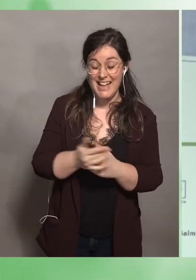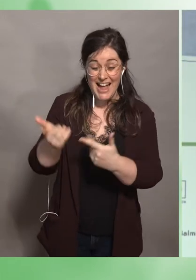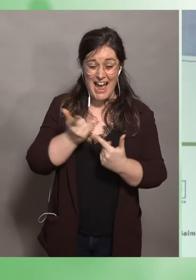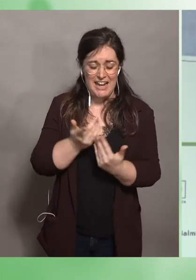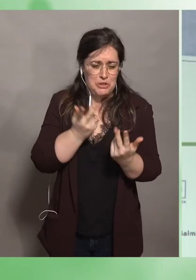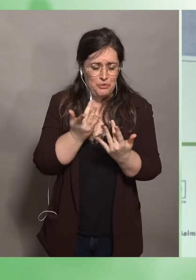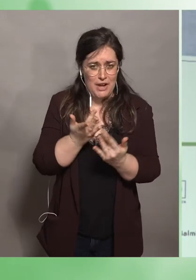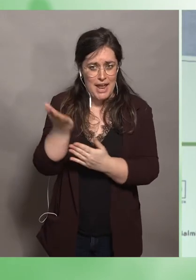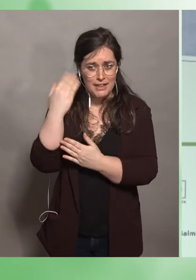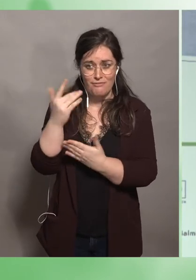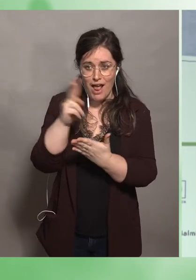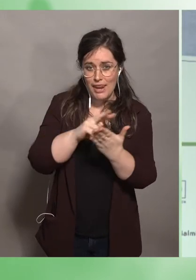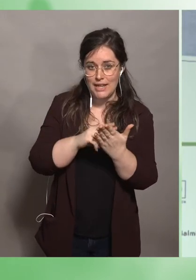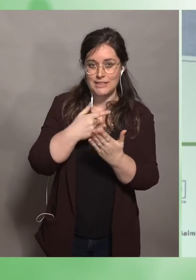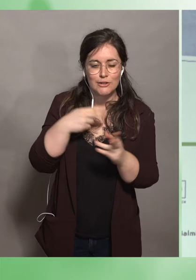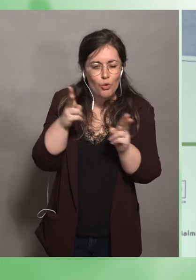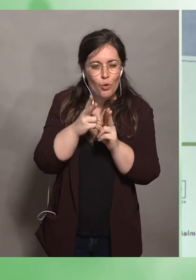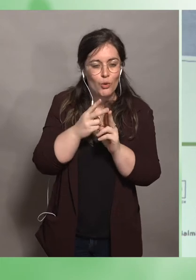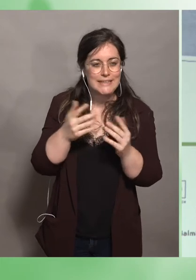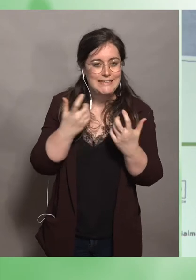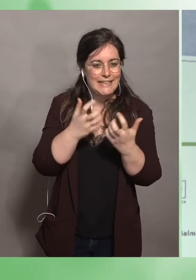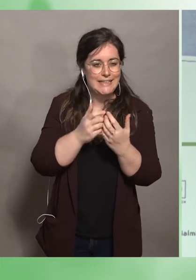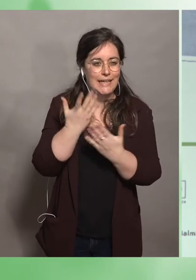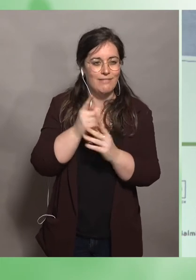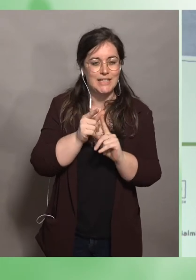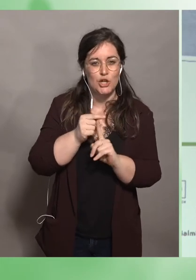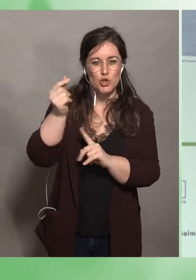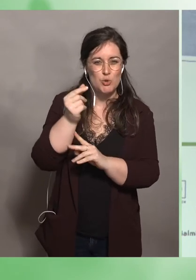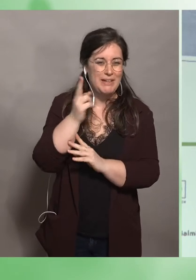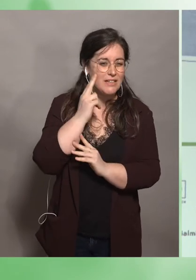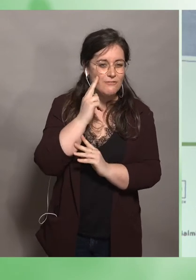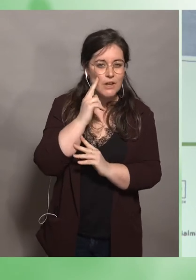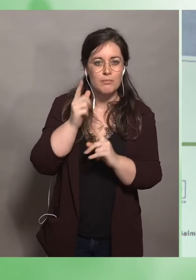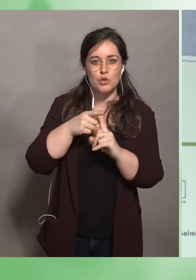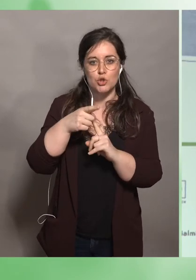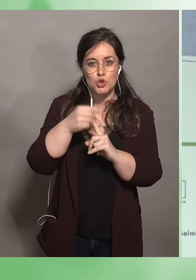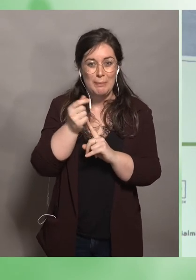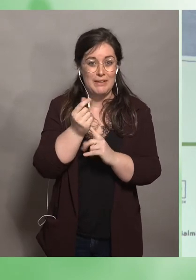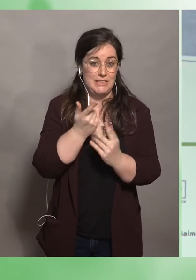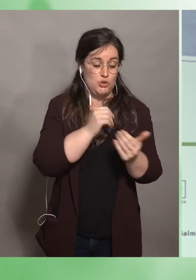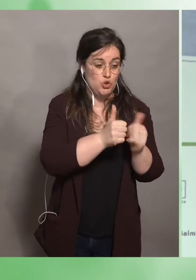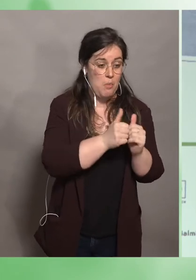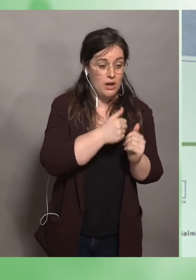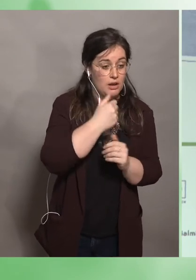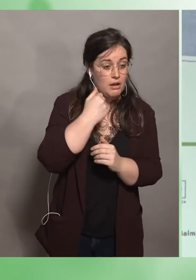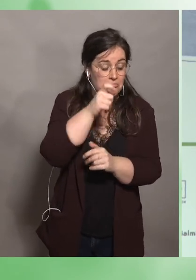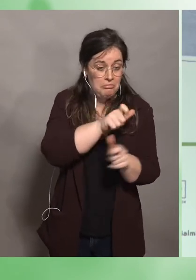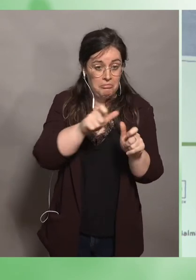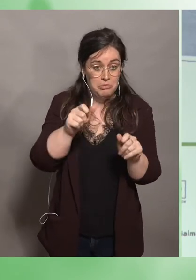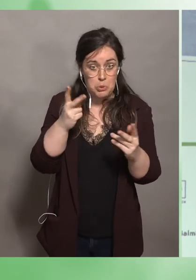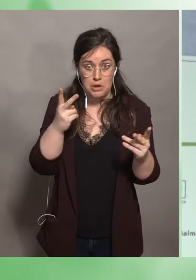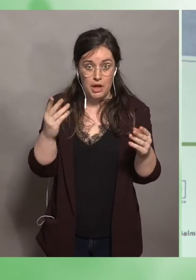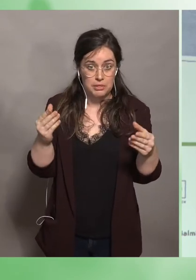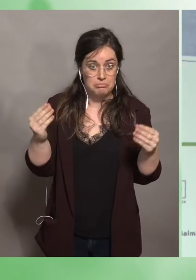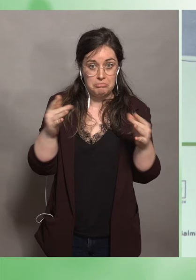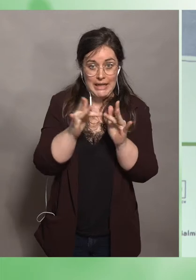darüber referieren werde und kurz erzählen werde, was denn Spitzenunternehmer und Unternehmerinnen von Spitzensportlerinnen und Sportler lernen können